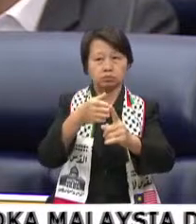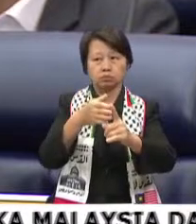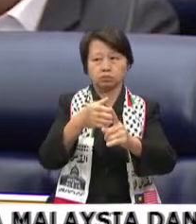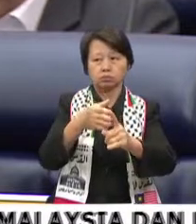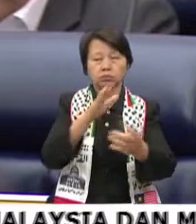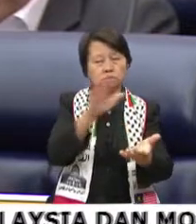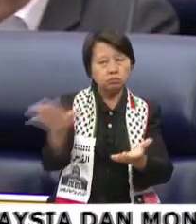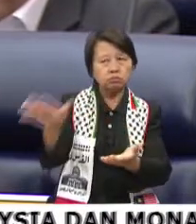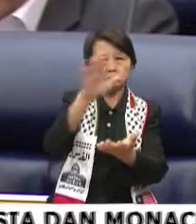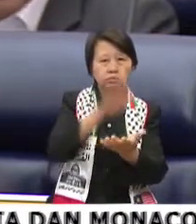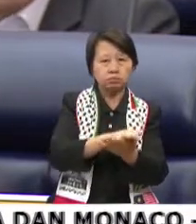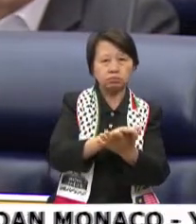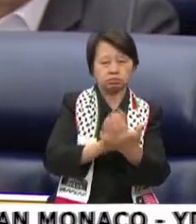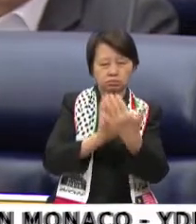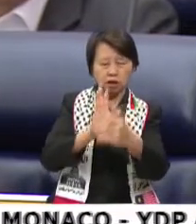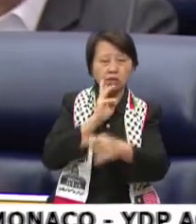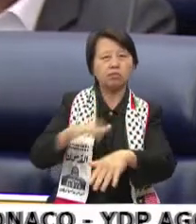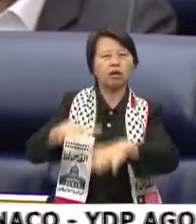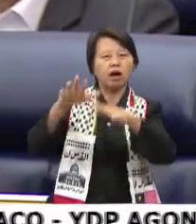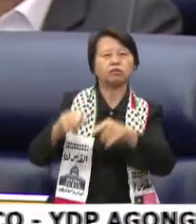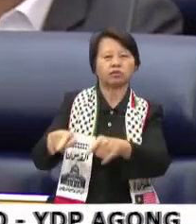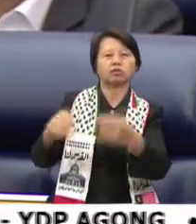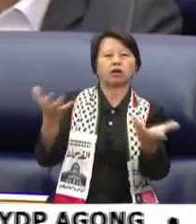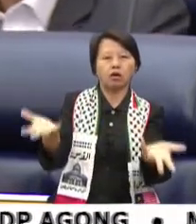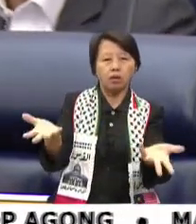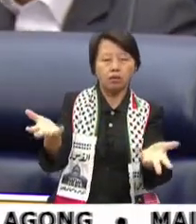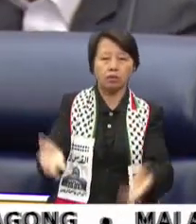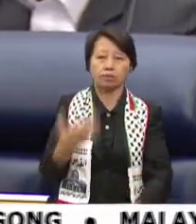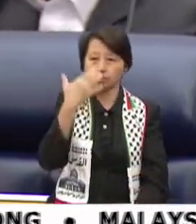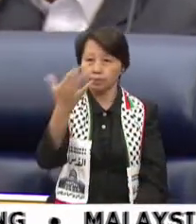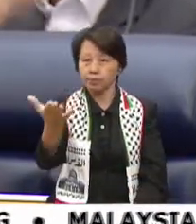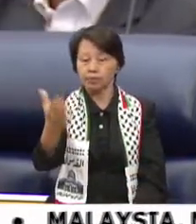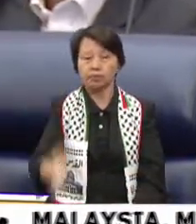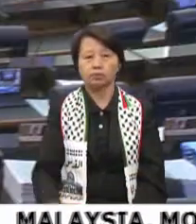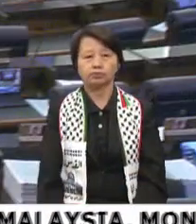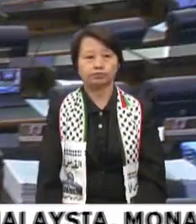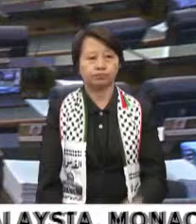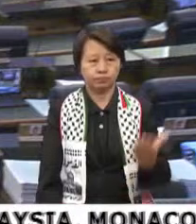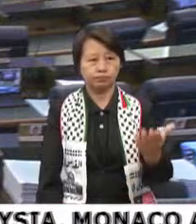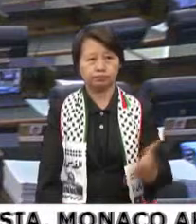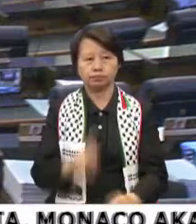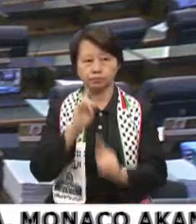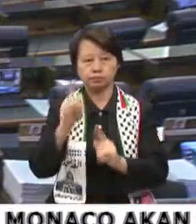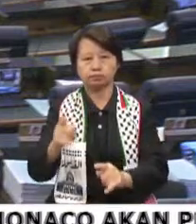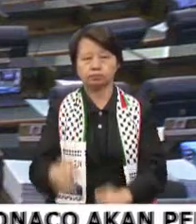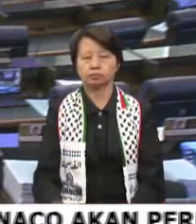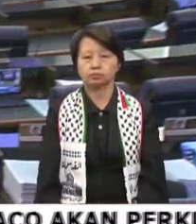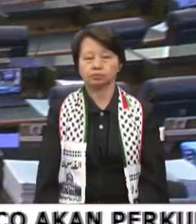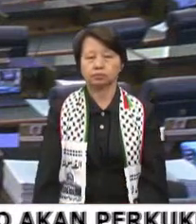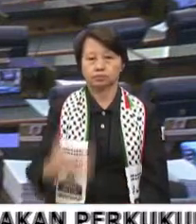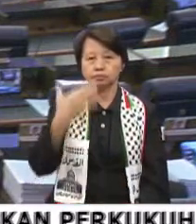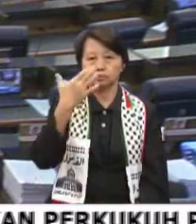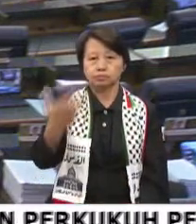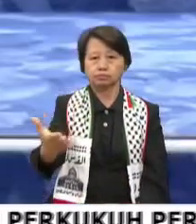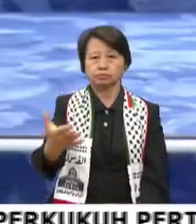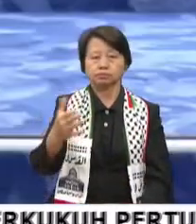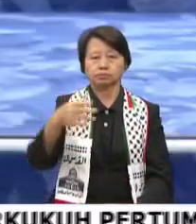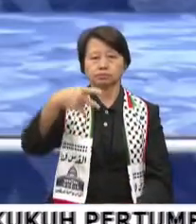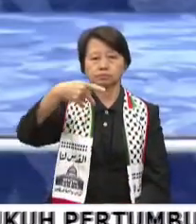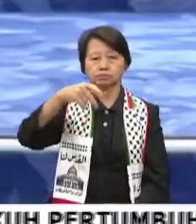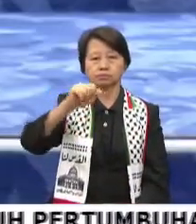beradaptasi terhadap banjir ini Terima kasih yang berhormat Tambun Baik terima kasih silakan menteri Terima kasih